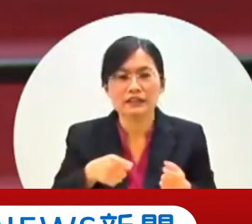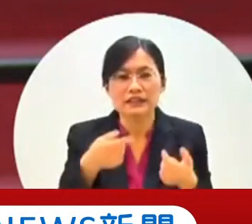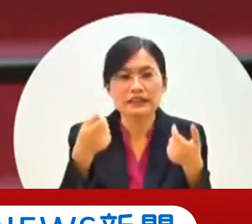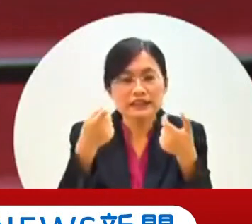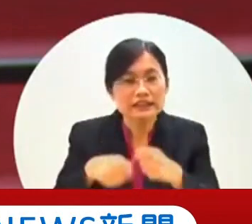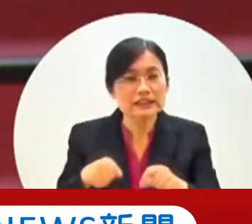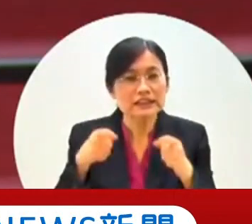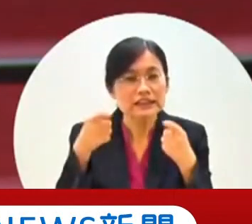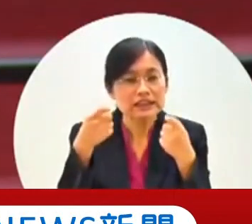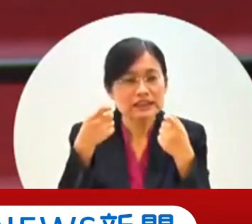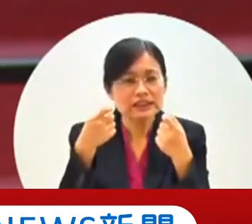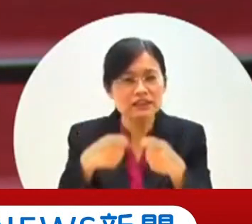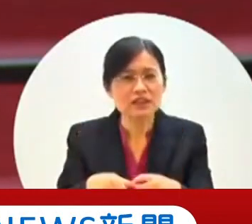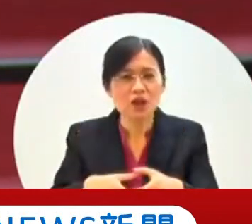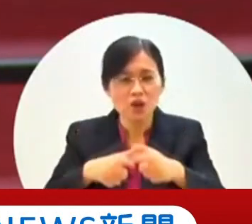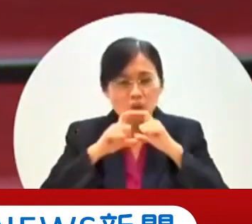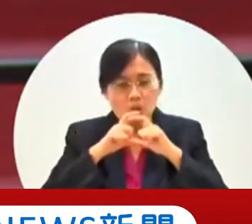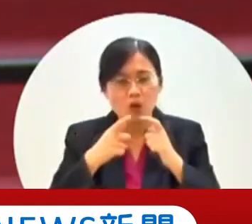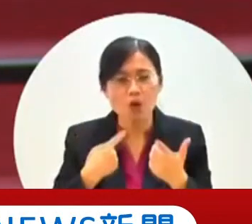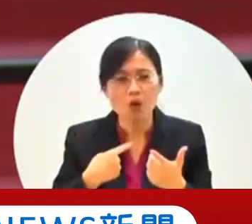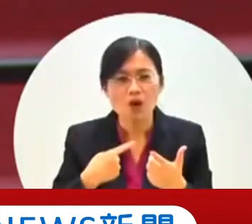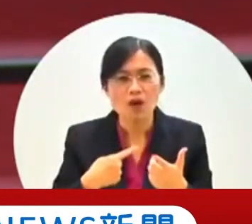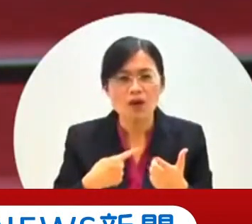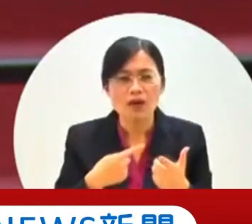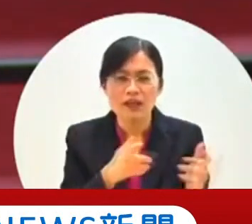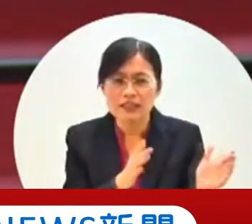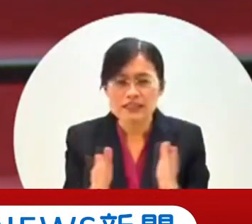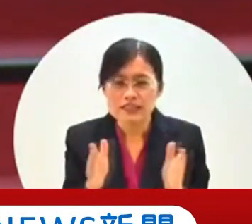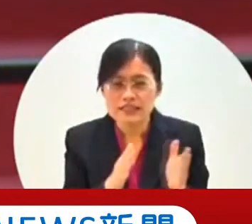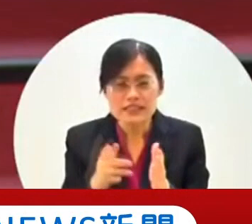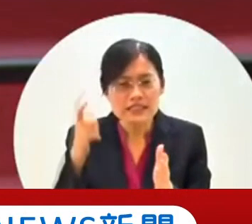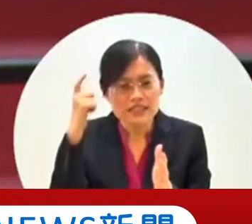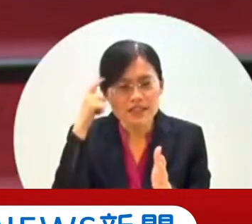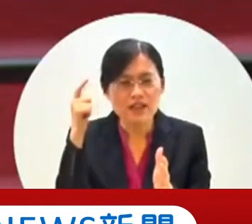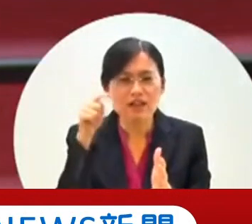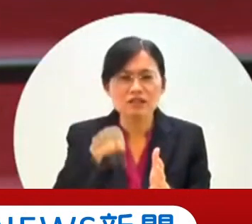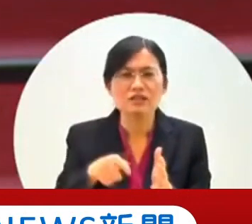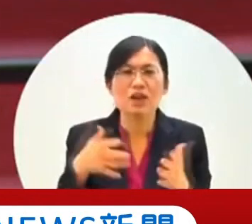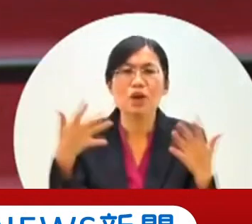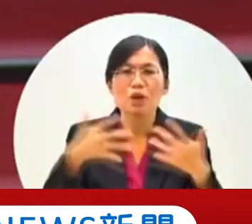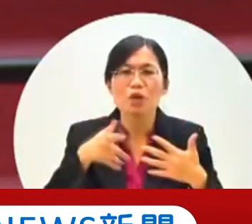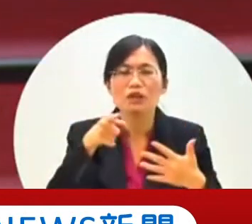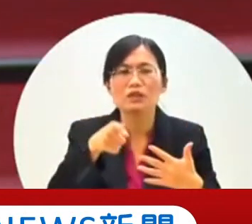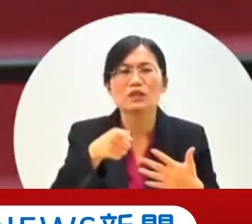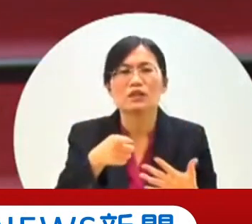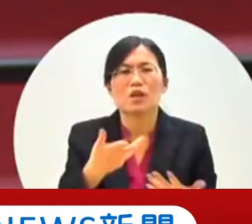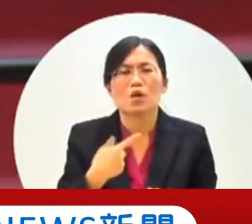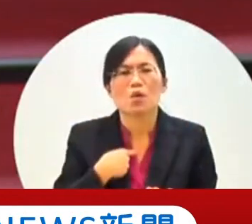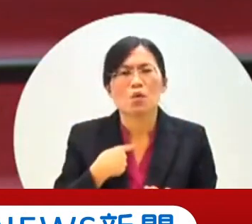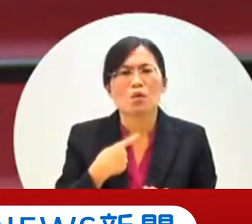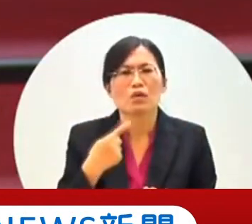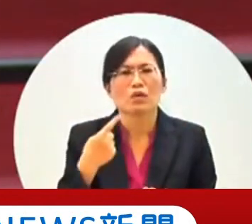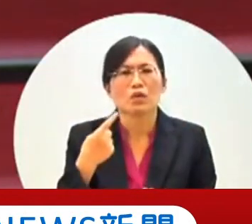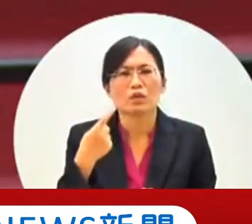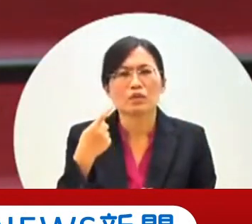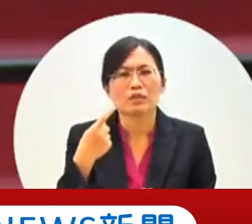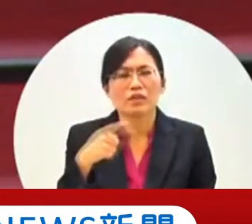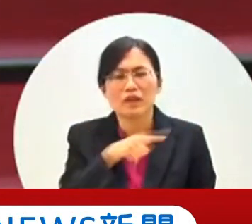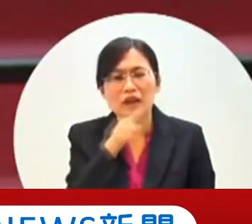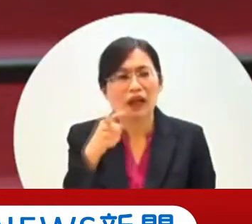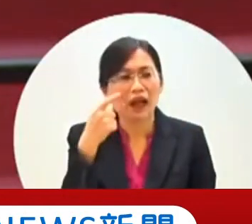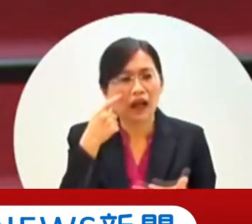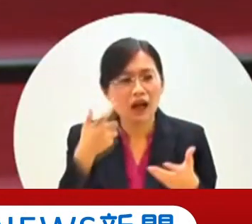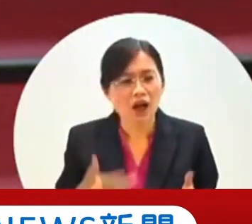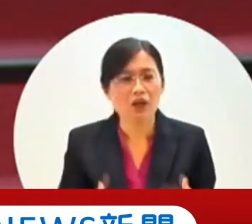再行研议啊。但不过这个问题我个人是市长，你也看长期人没人重视的行为都会提出来说，